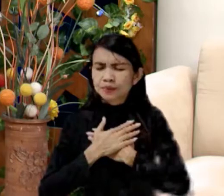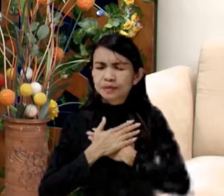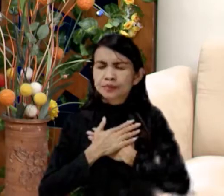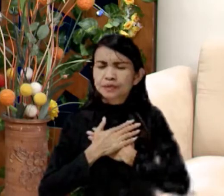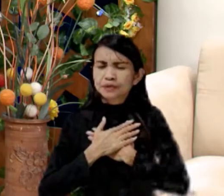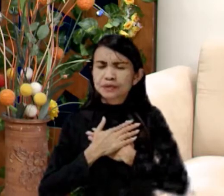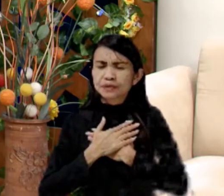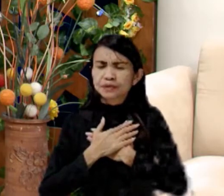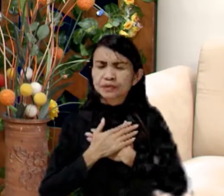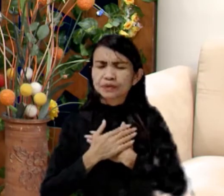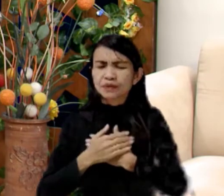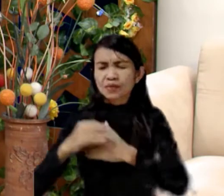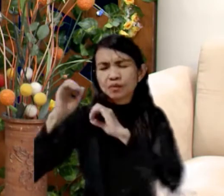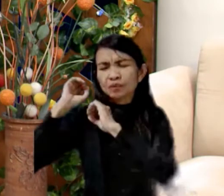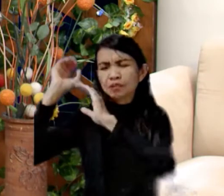Kami yang ada di surga,